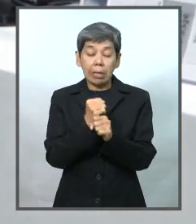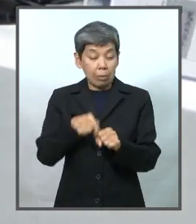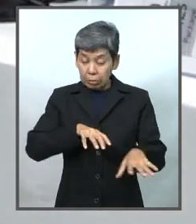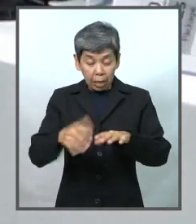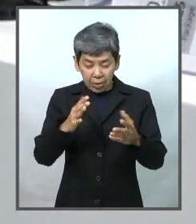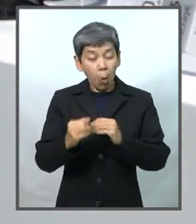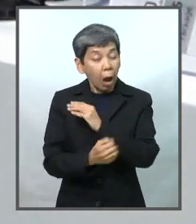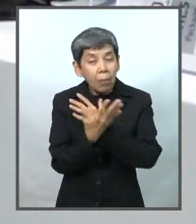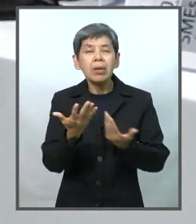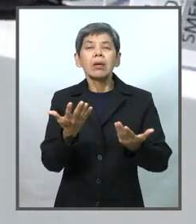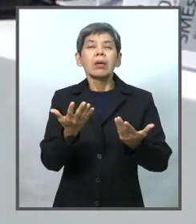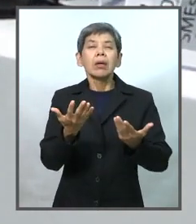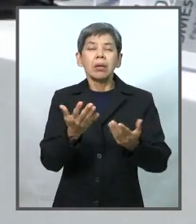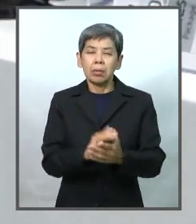ยครับ